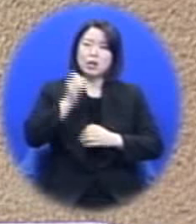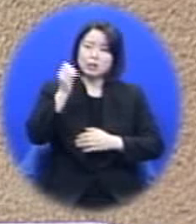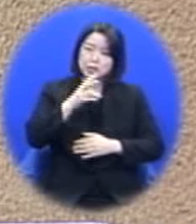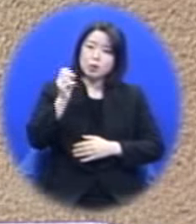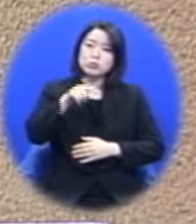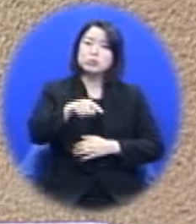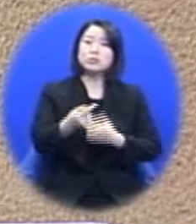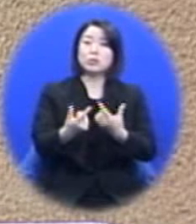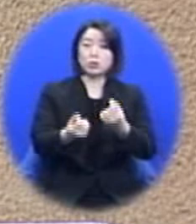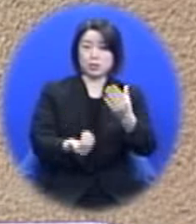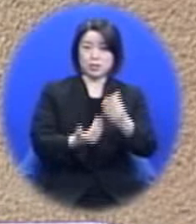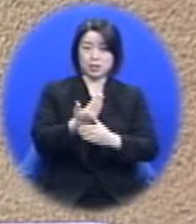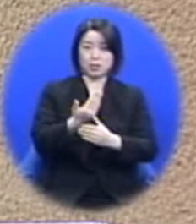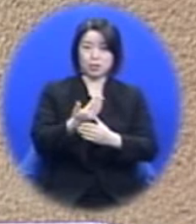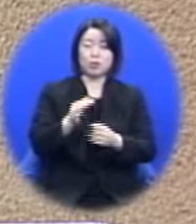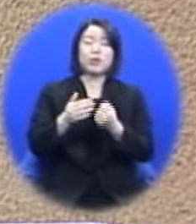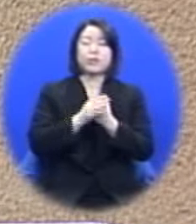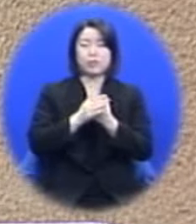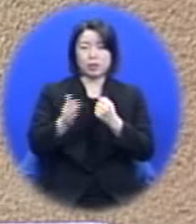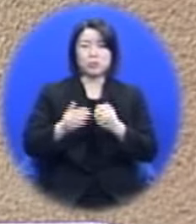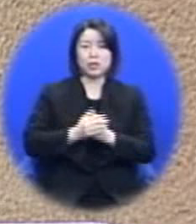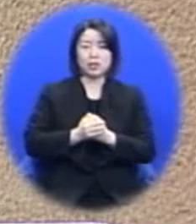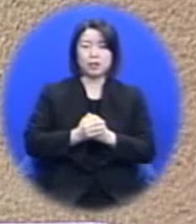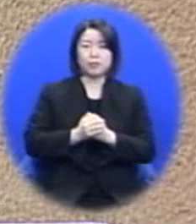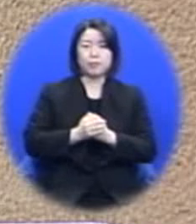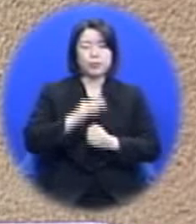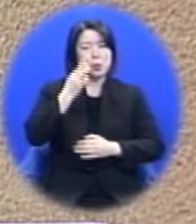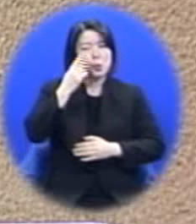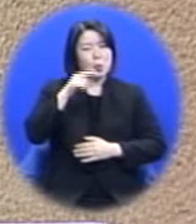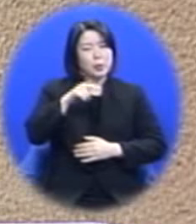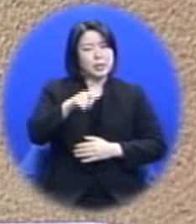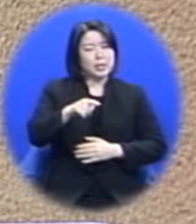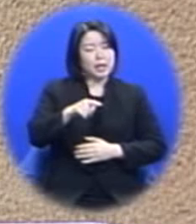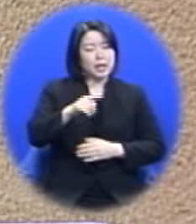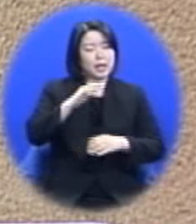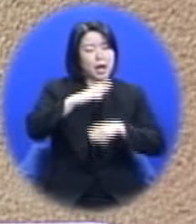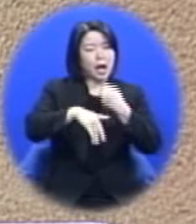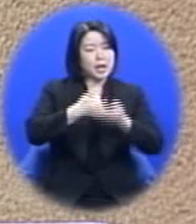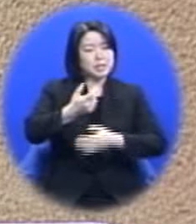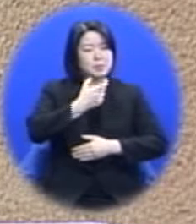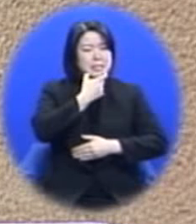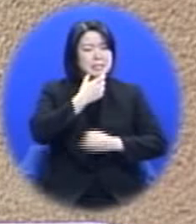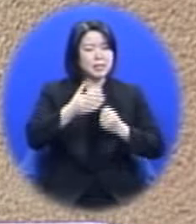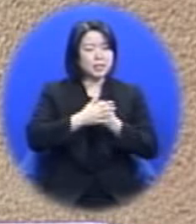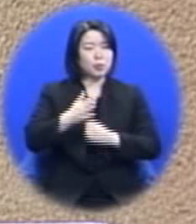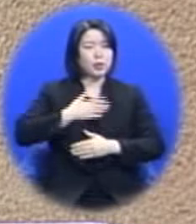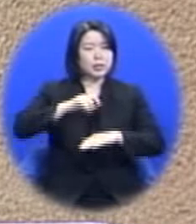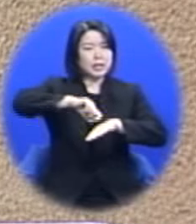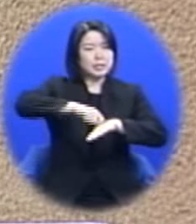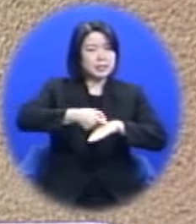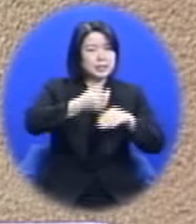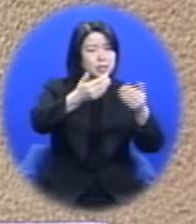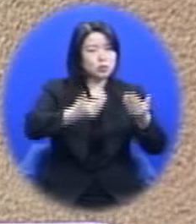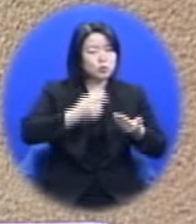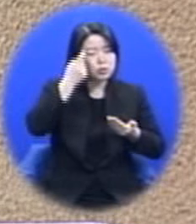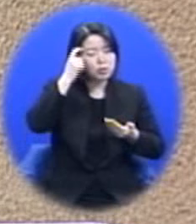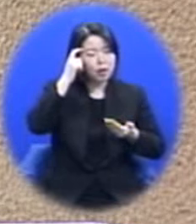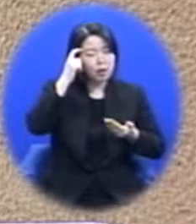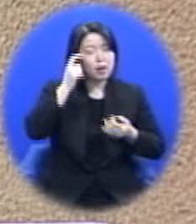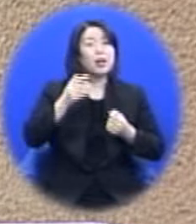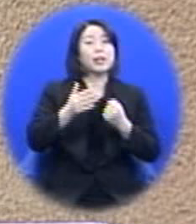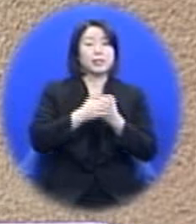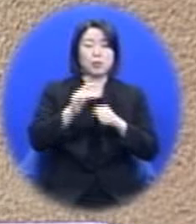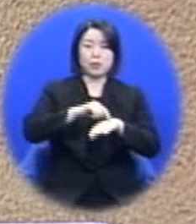것 같아요. 그래서 이분이 혹시 이것이 하나님이 싫어하셔서 나를 징계하시는 것인가?